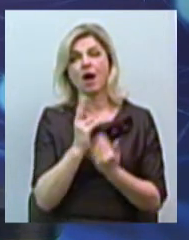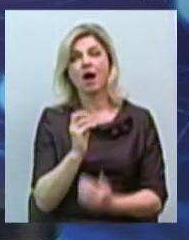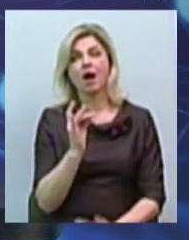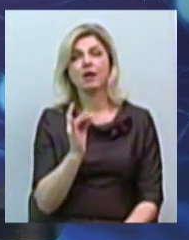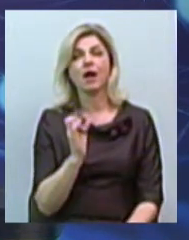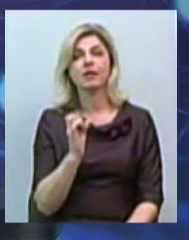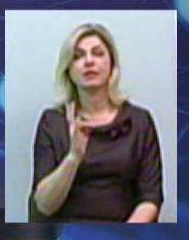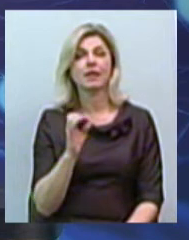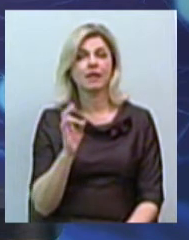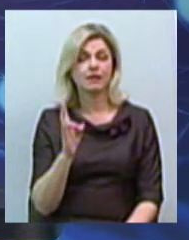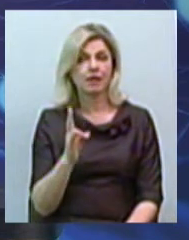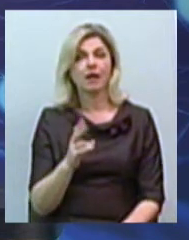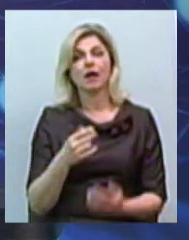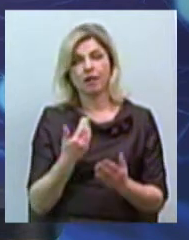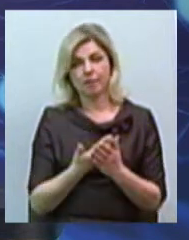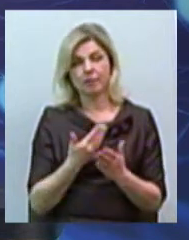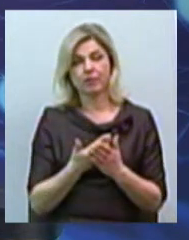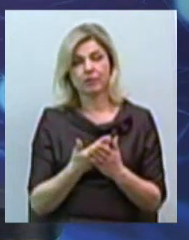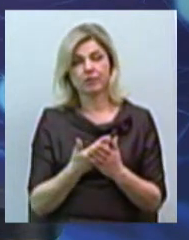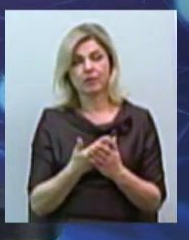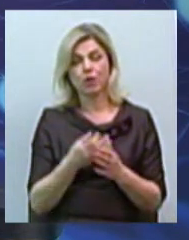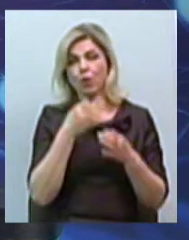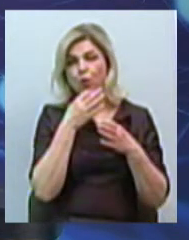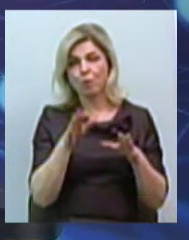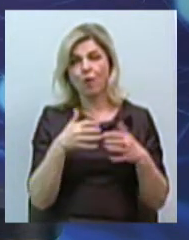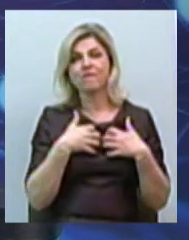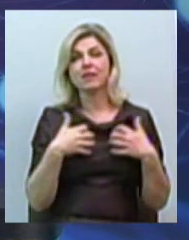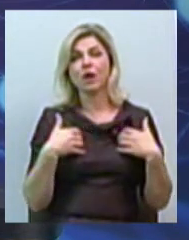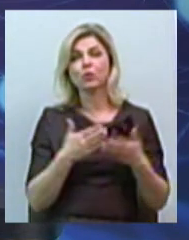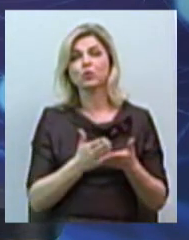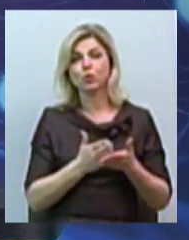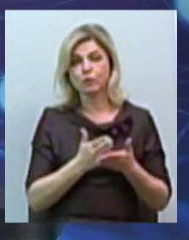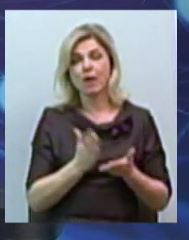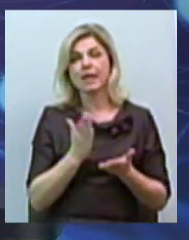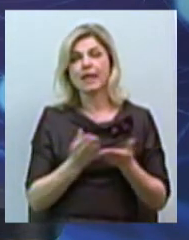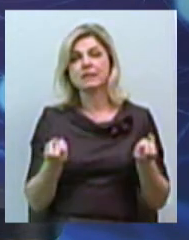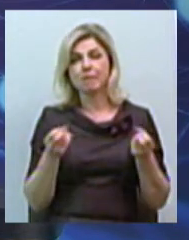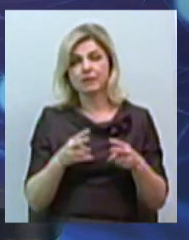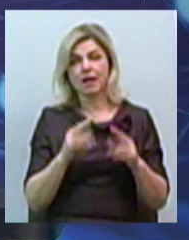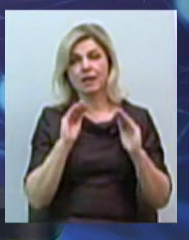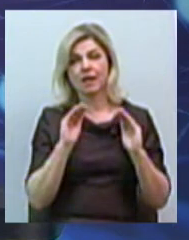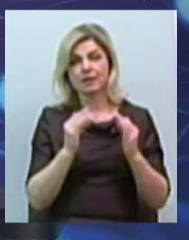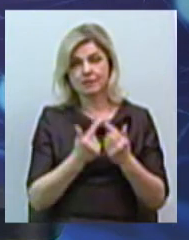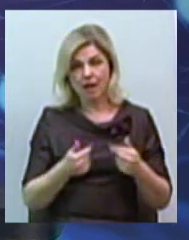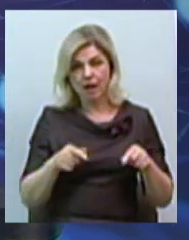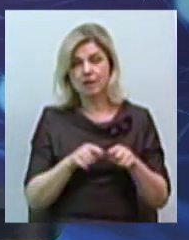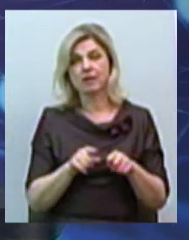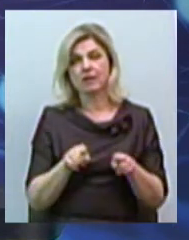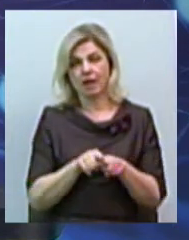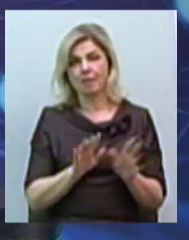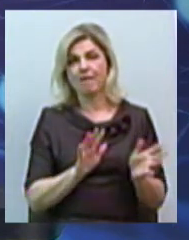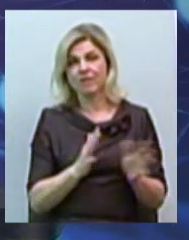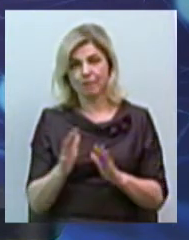відправляють в кожній, по суті, ветеринарній службі. Є певні заклади, які такими випадками